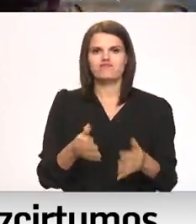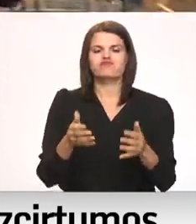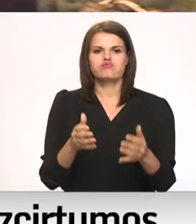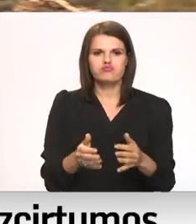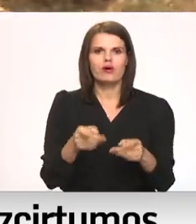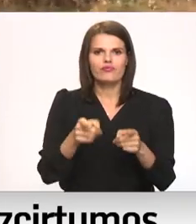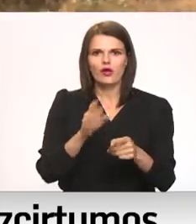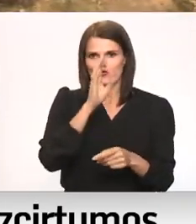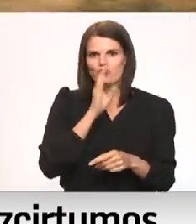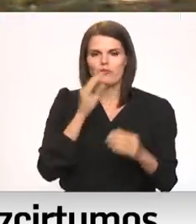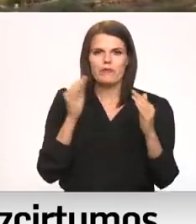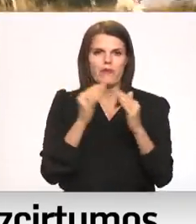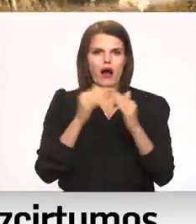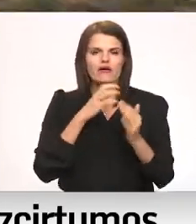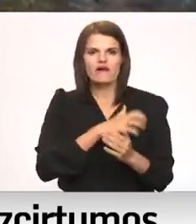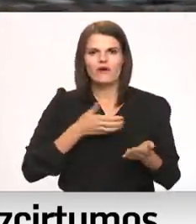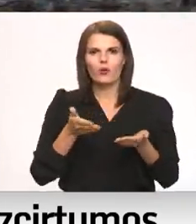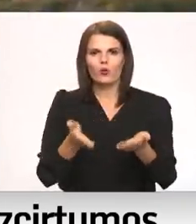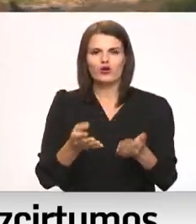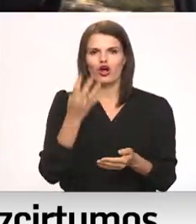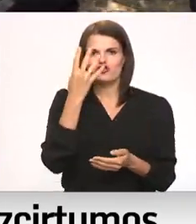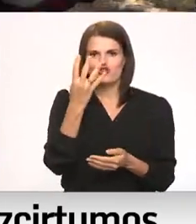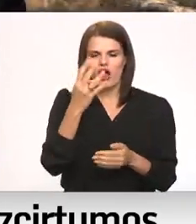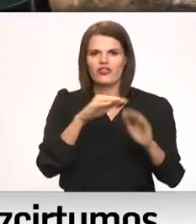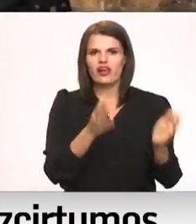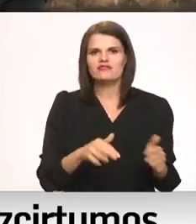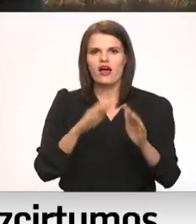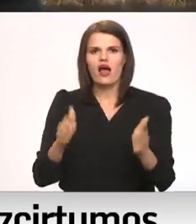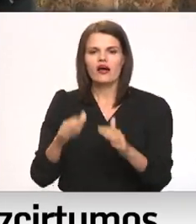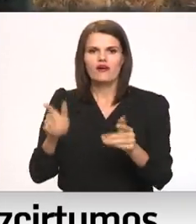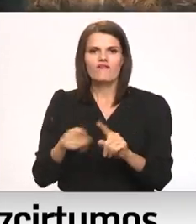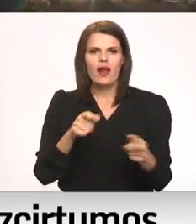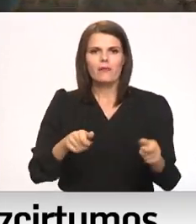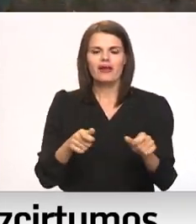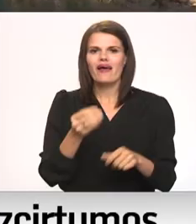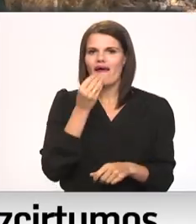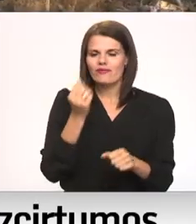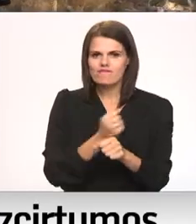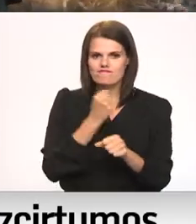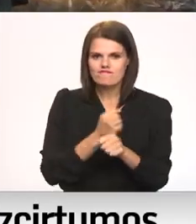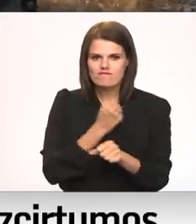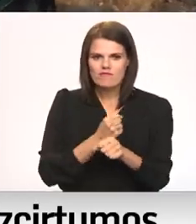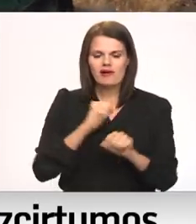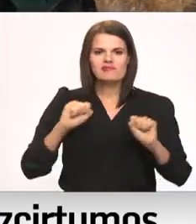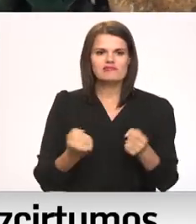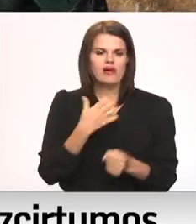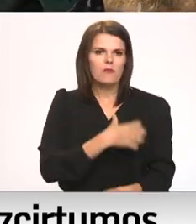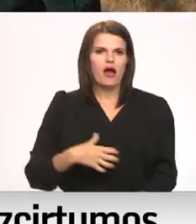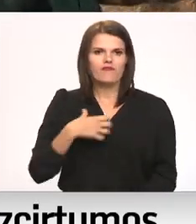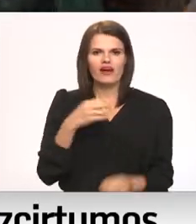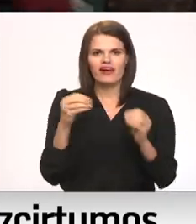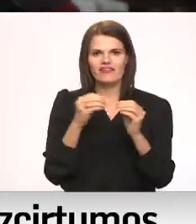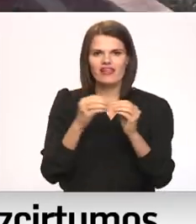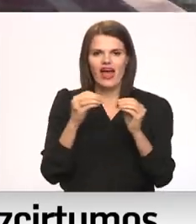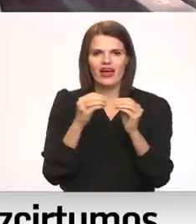Armandam tas ir būtiski, jo mājās jākurina četras krāsnes un vēl plīts ēdiena gatavošanai. Ziemai nepieciešams vairāk kā 10